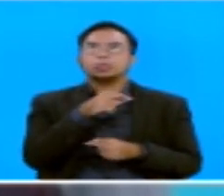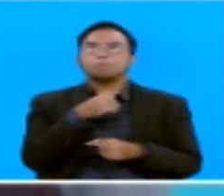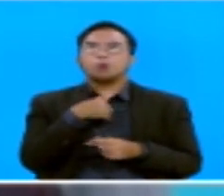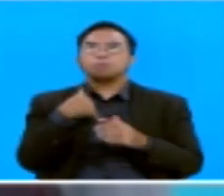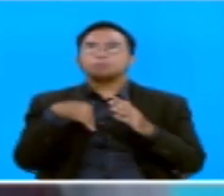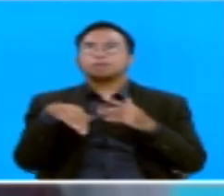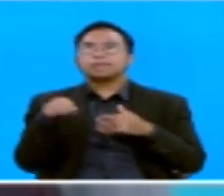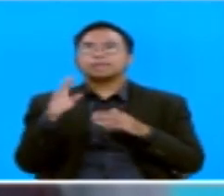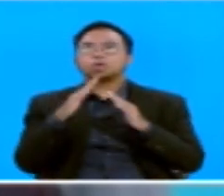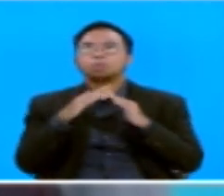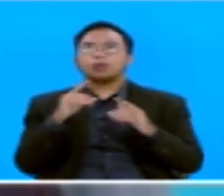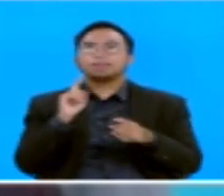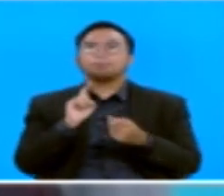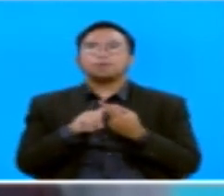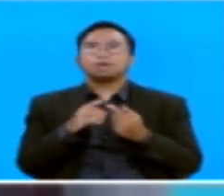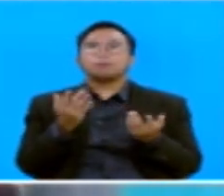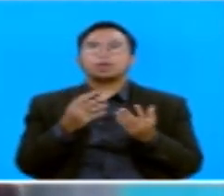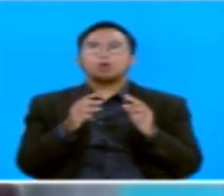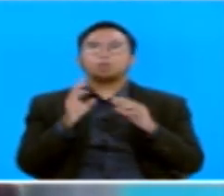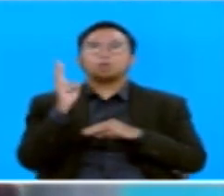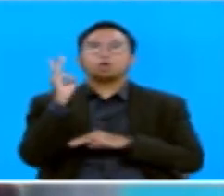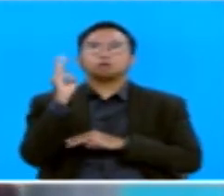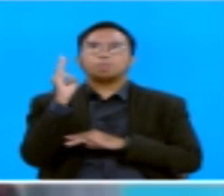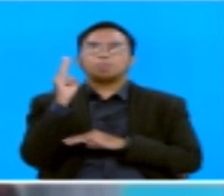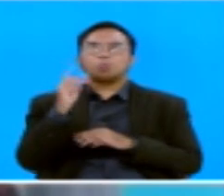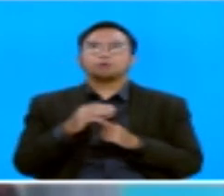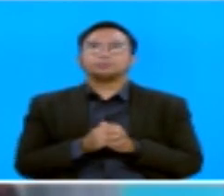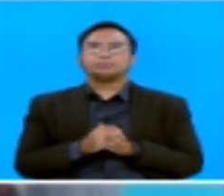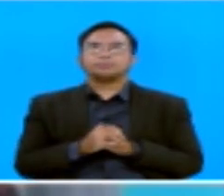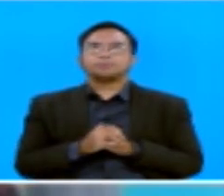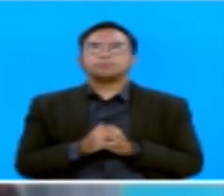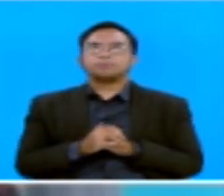Wonosobo. Kemudian di